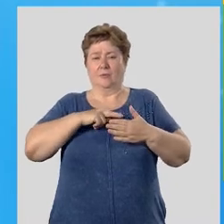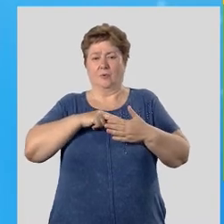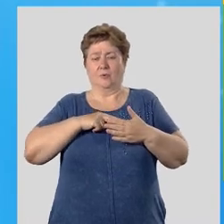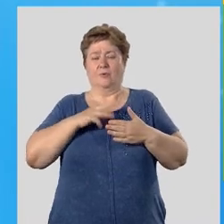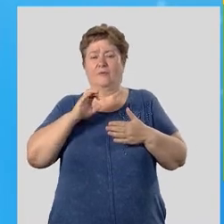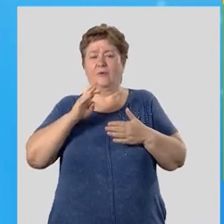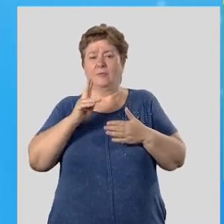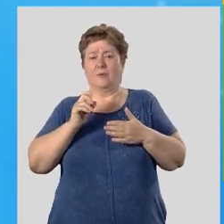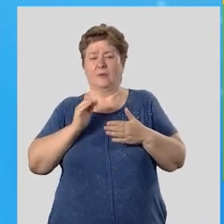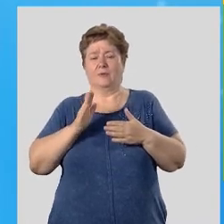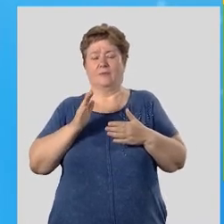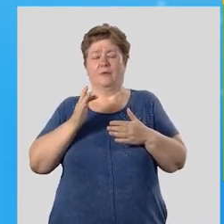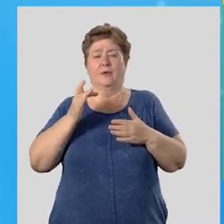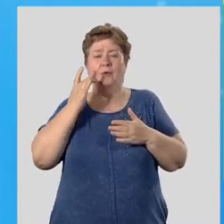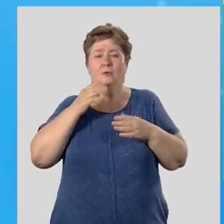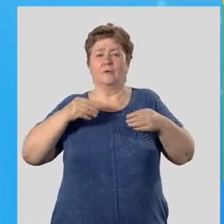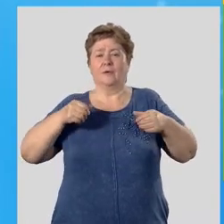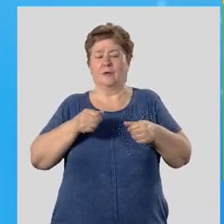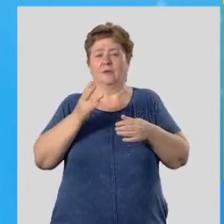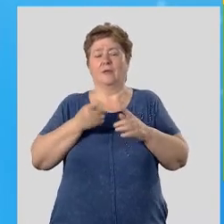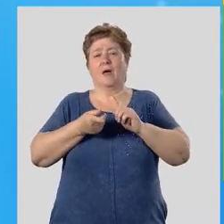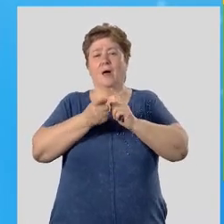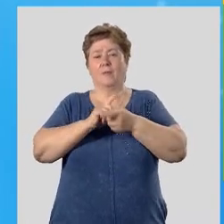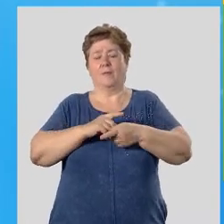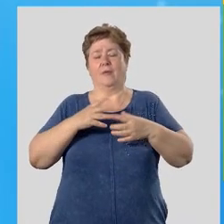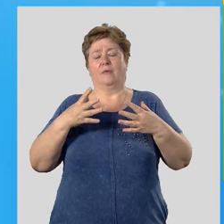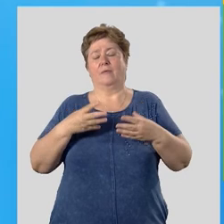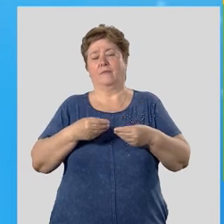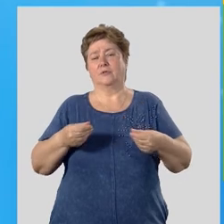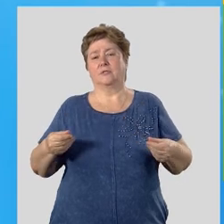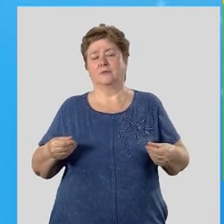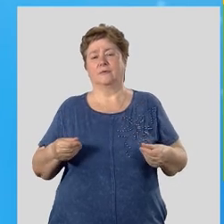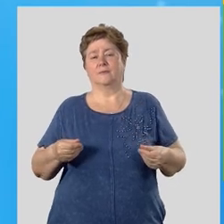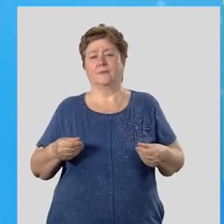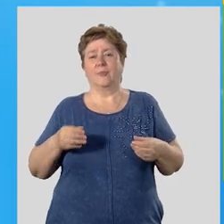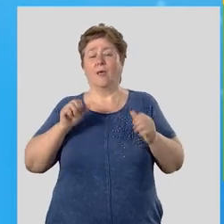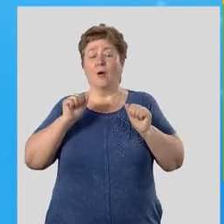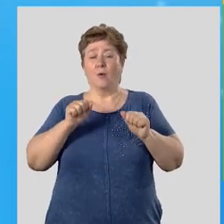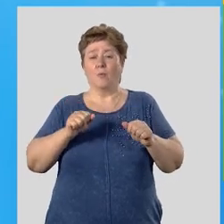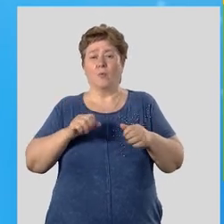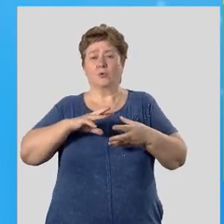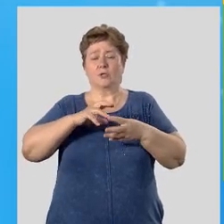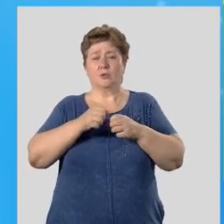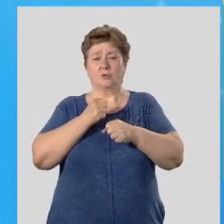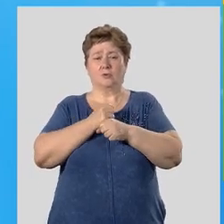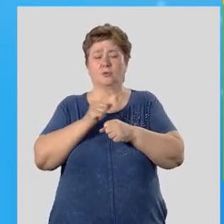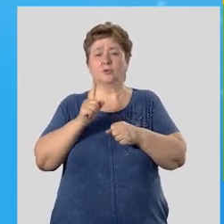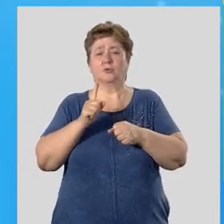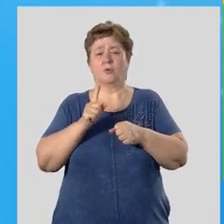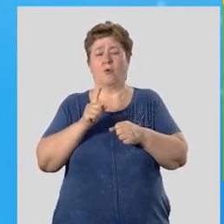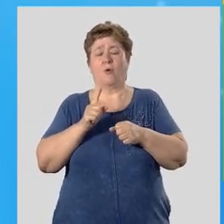работу ферментов, влияющих на обмен веществ. Можно подвести итог,